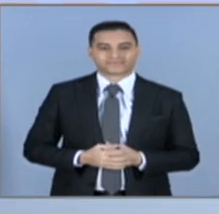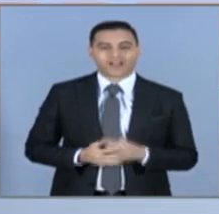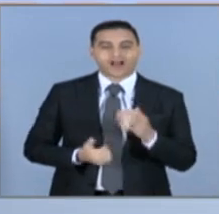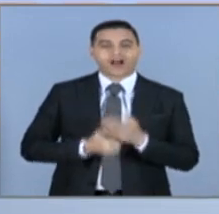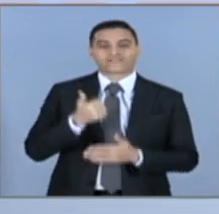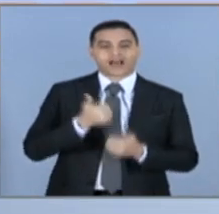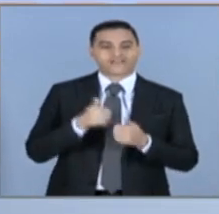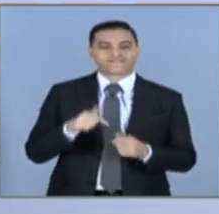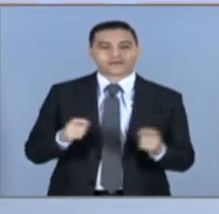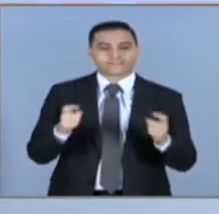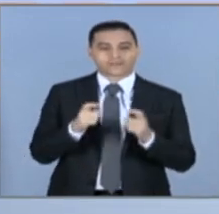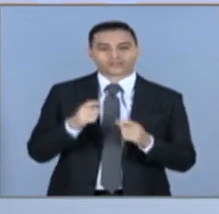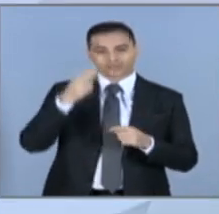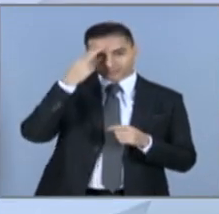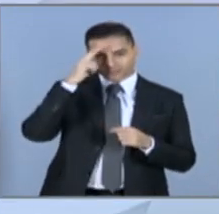أفضل لاعب في ماتش النهاردة